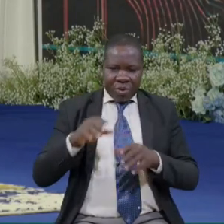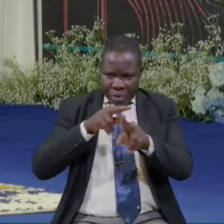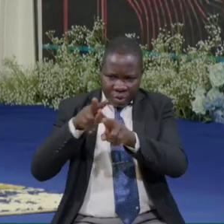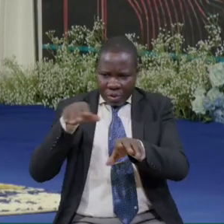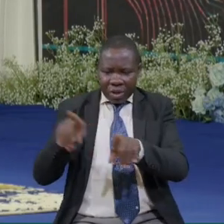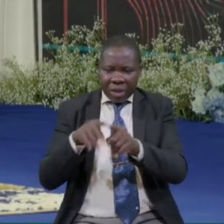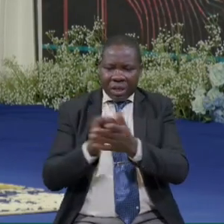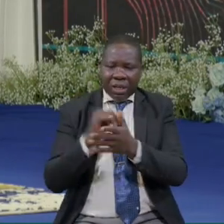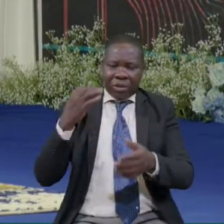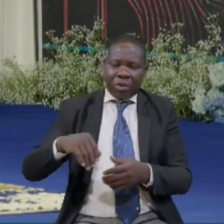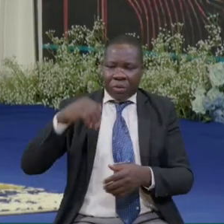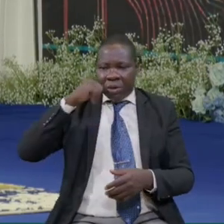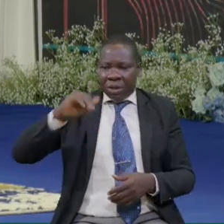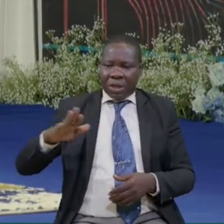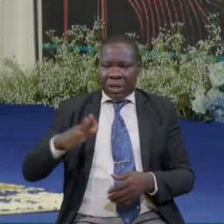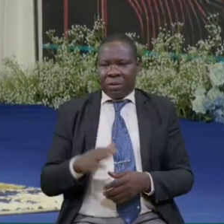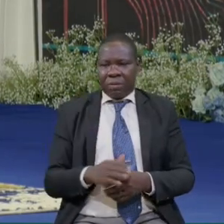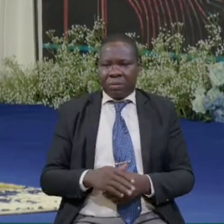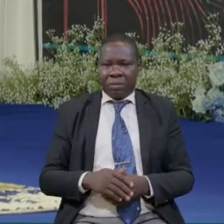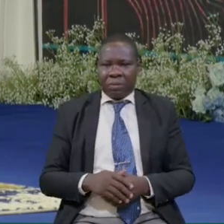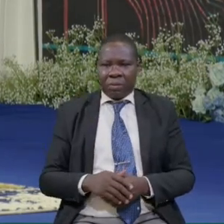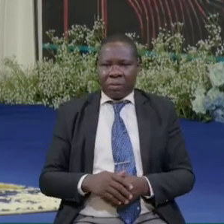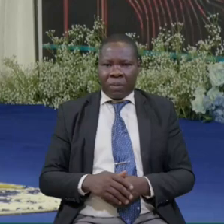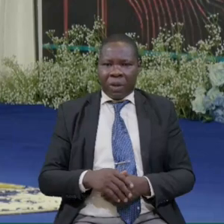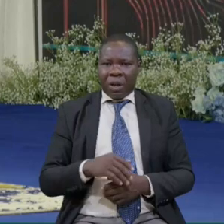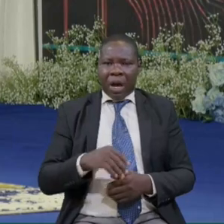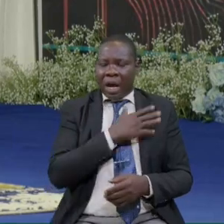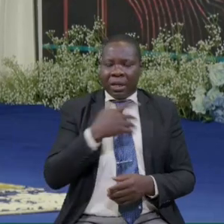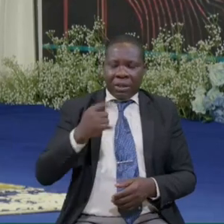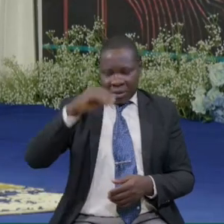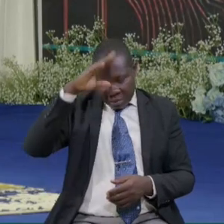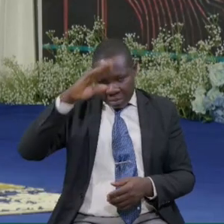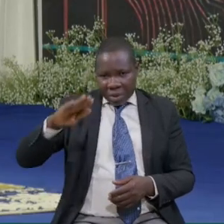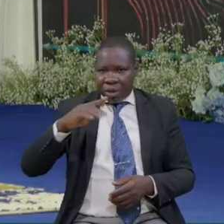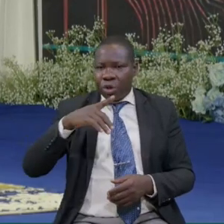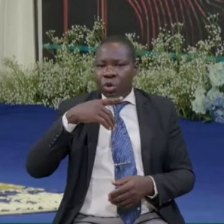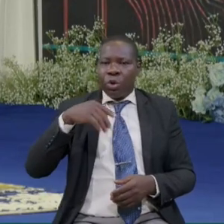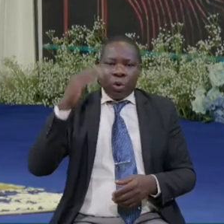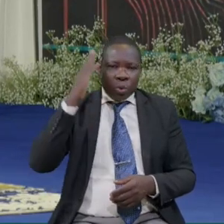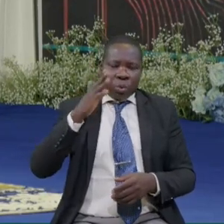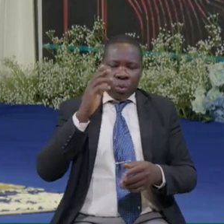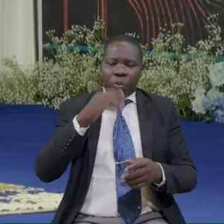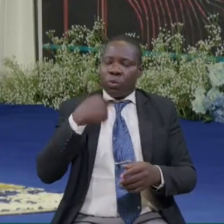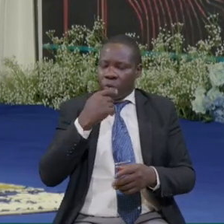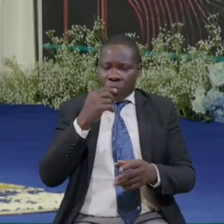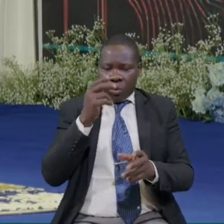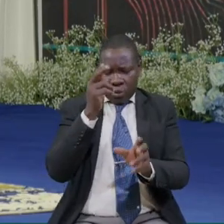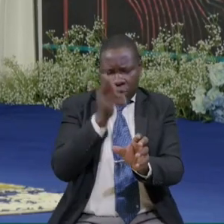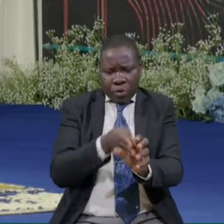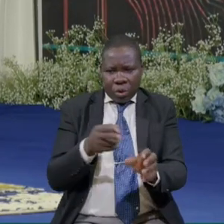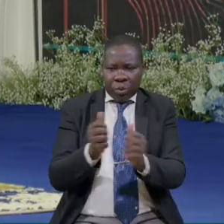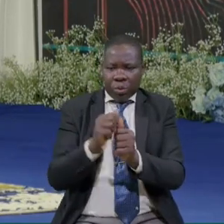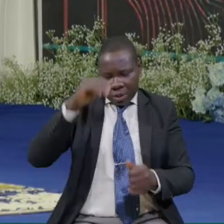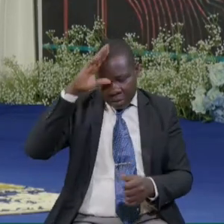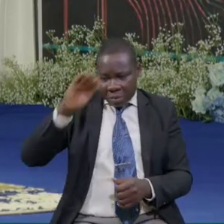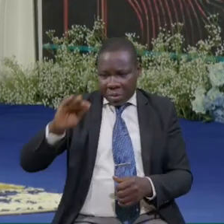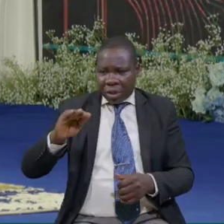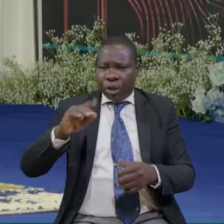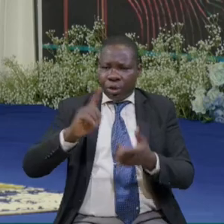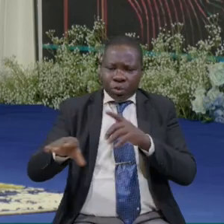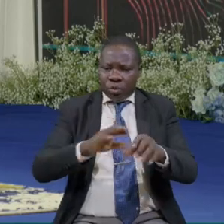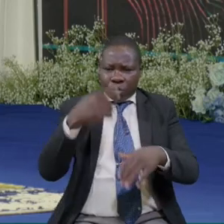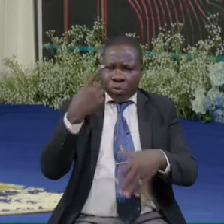auront les fesses, le visage, des parties comme une femme, les efféminés, et ni les infâmes,